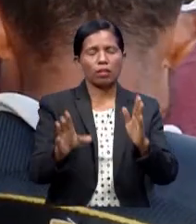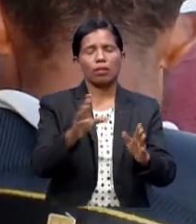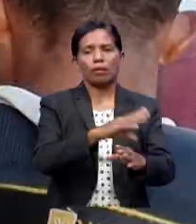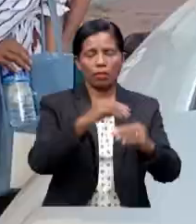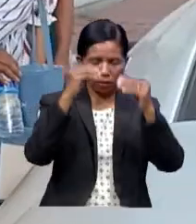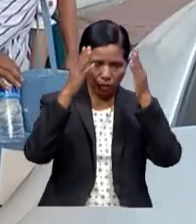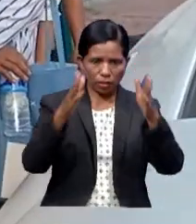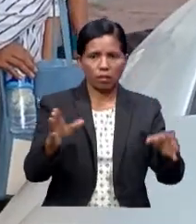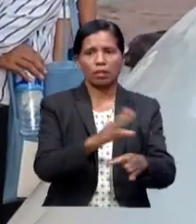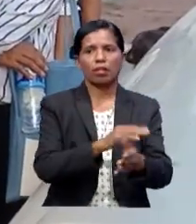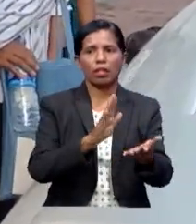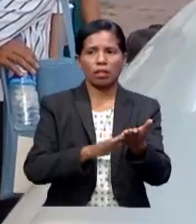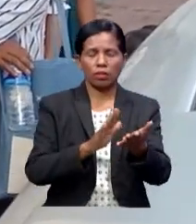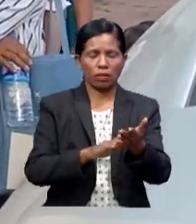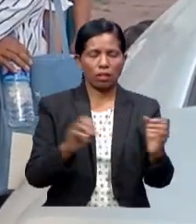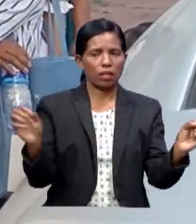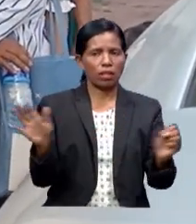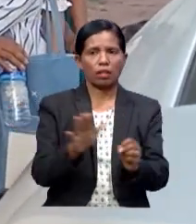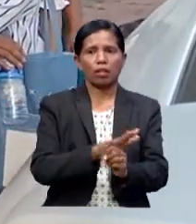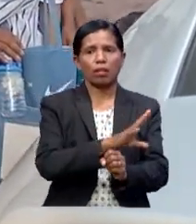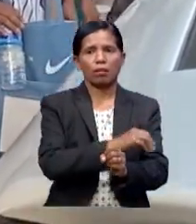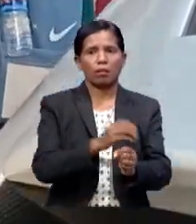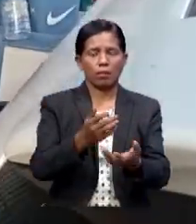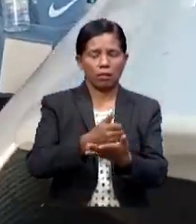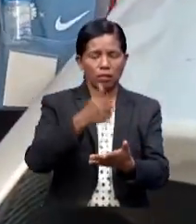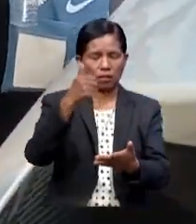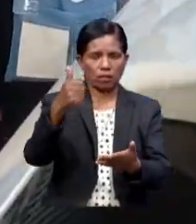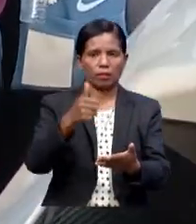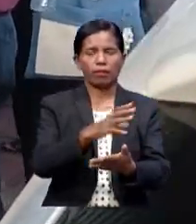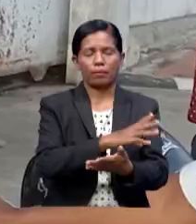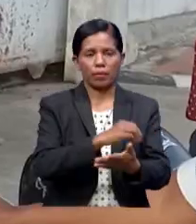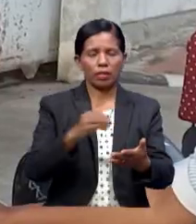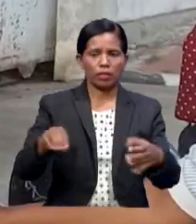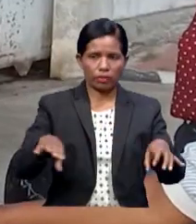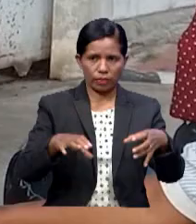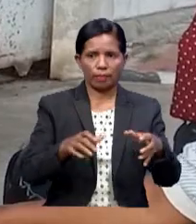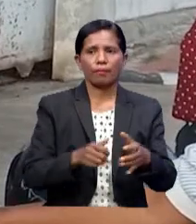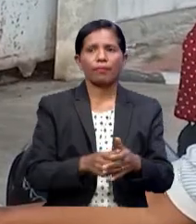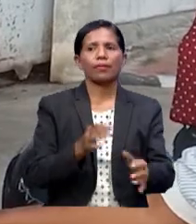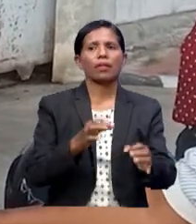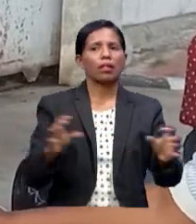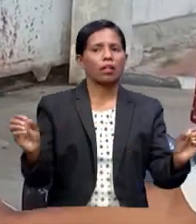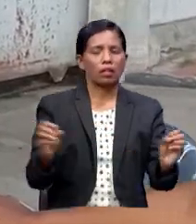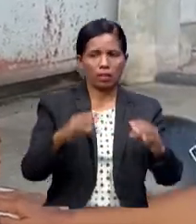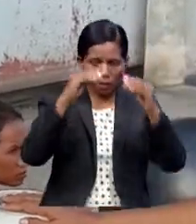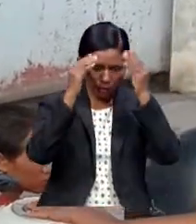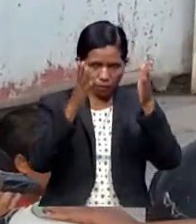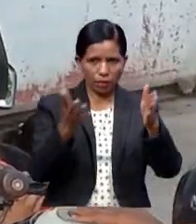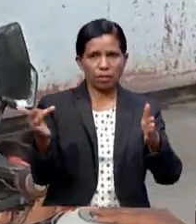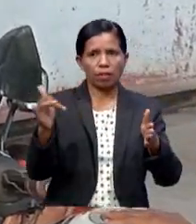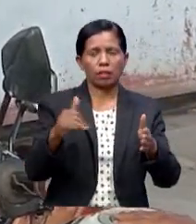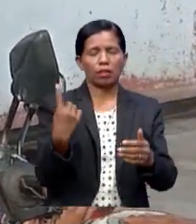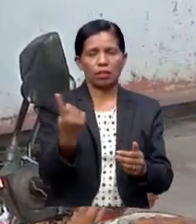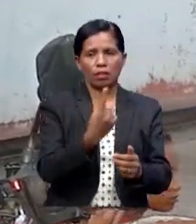nia presensi iha skola la masimu, mai be pasa ona ba kontratadu. Mas que la consega soru, mai be Profesor Hirakne manteng